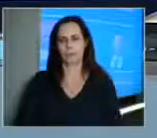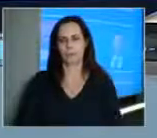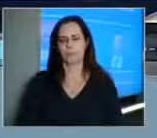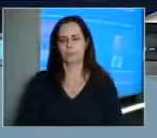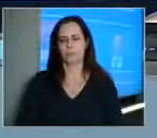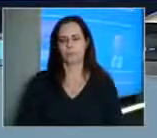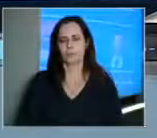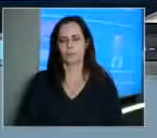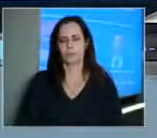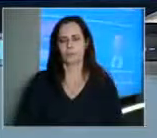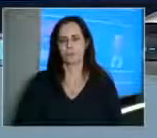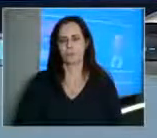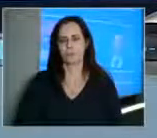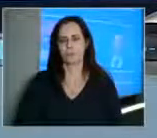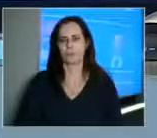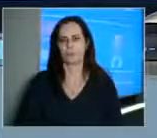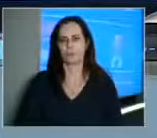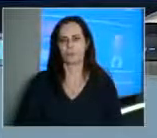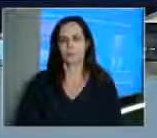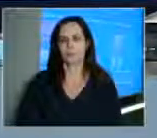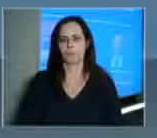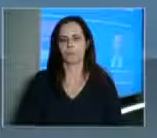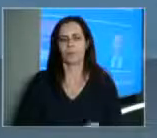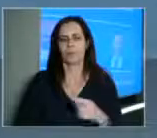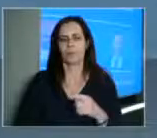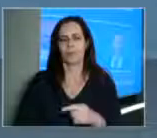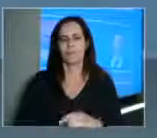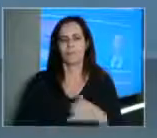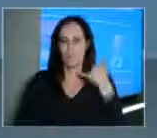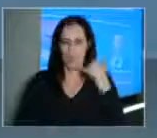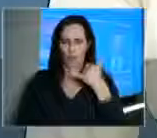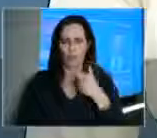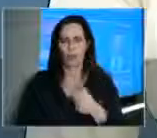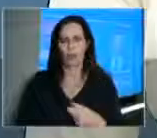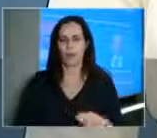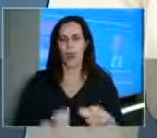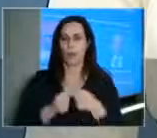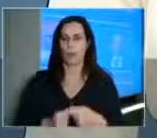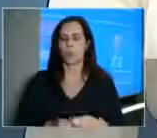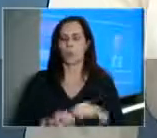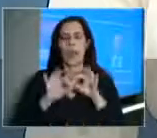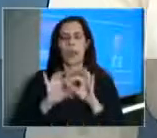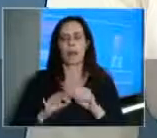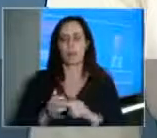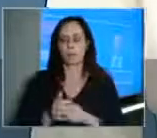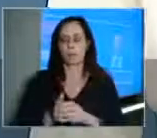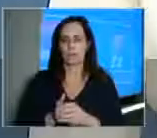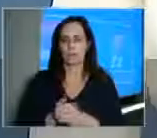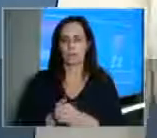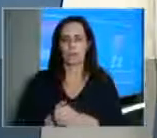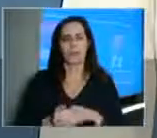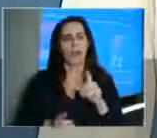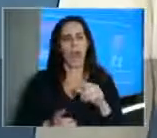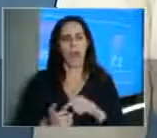לאוהד חיסקי, מנכ"ל האגודה למען הלהט"ב. צהריים טובים. צהריים טובים.